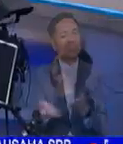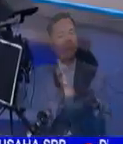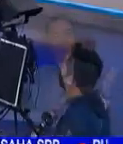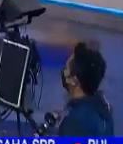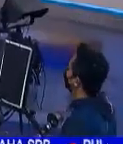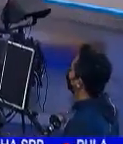angkasa Puri silahkan